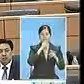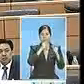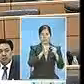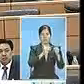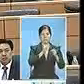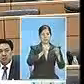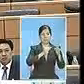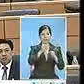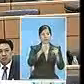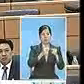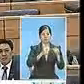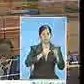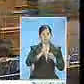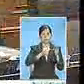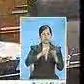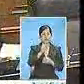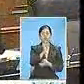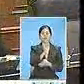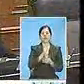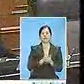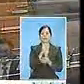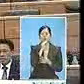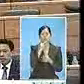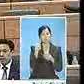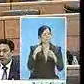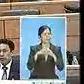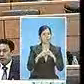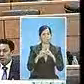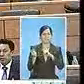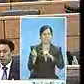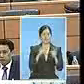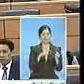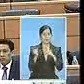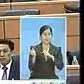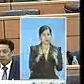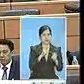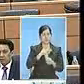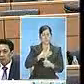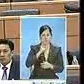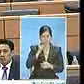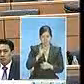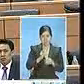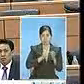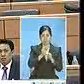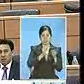างนี้ไม่ใช่ชี้แจงอย่างนี้เป็นข้อโต้แย้งและผมจำเป็นแล้วที่จะพูด